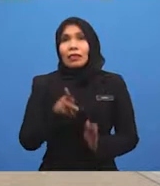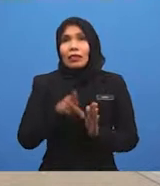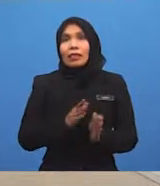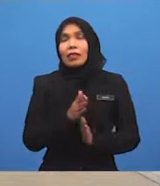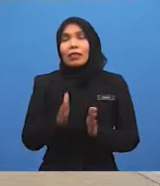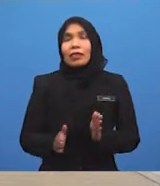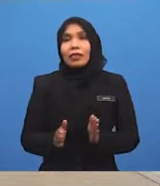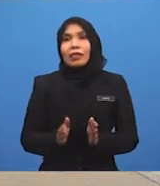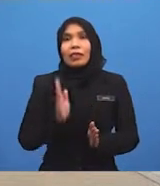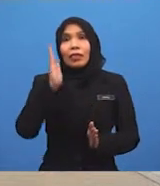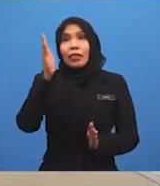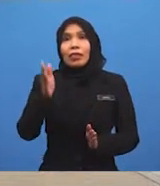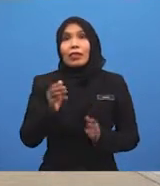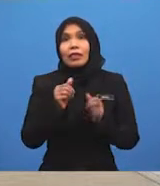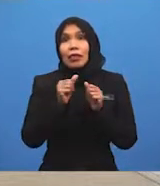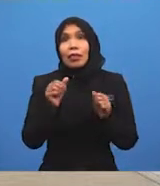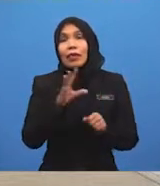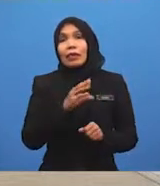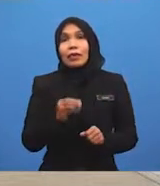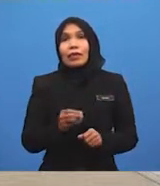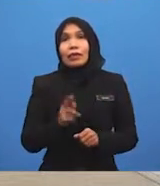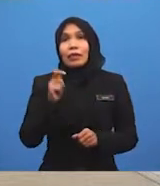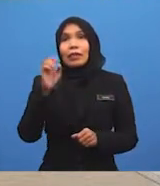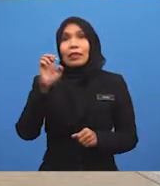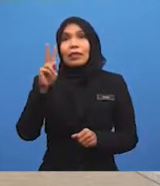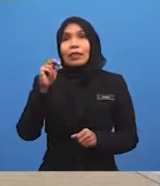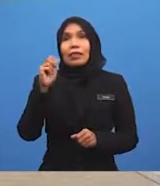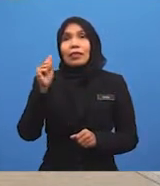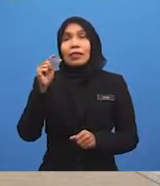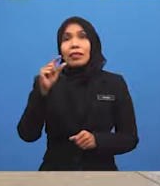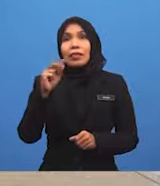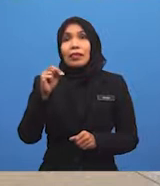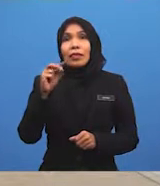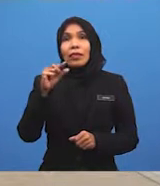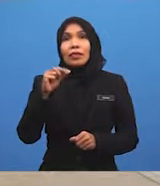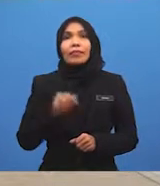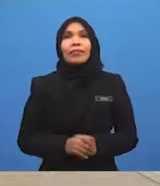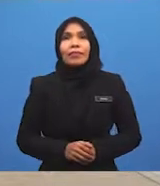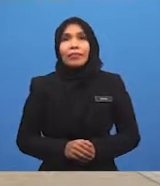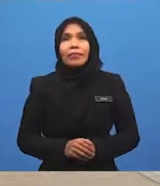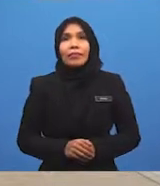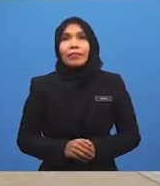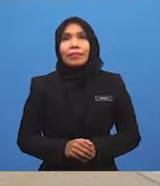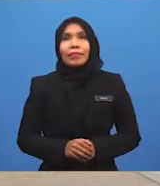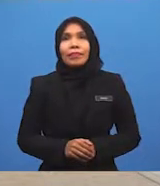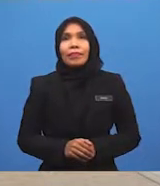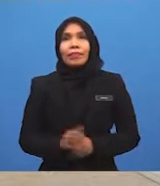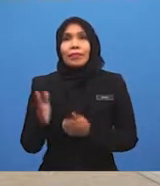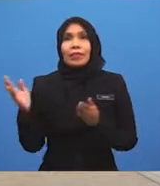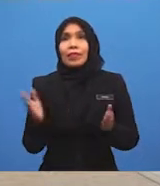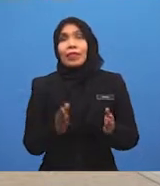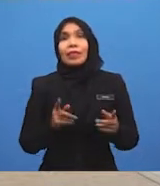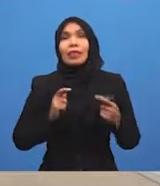Baik, sebelum kita ke cara kedua, sila menghayati situasi dalam gambar